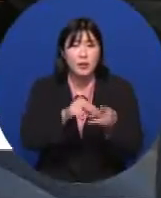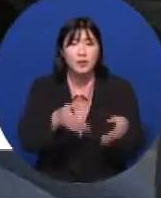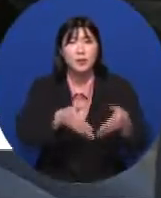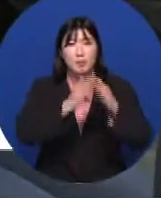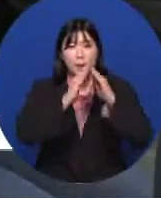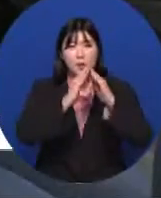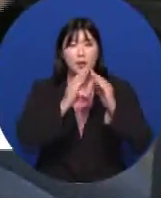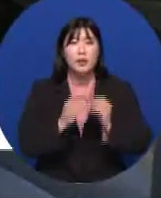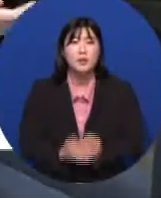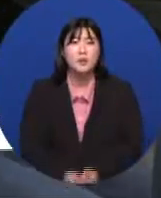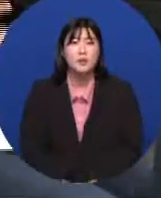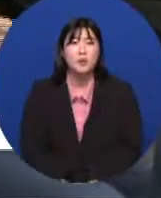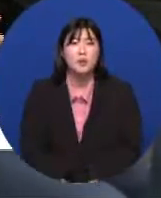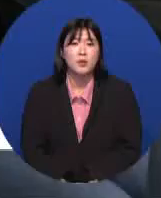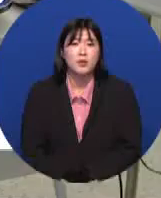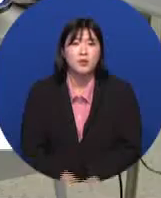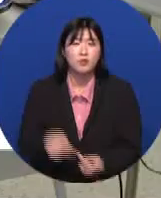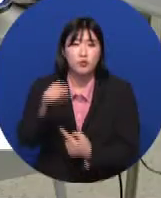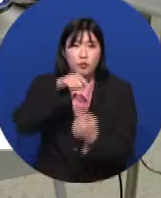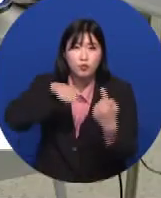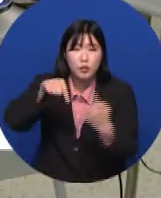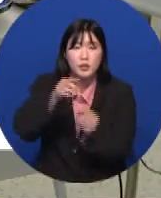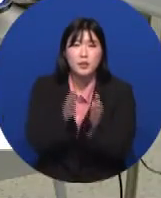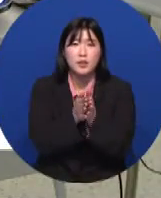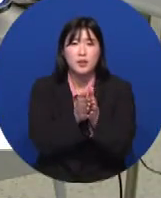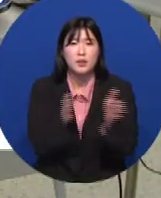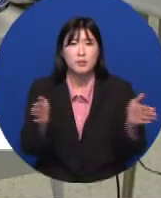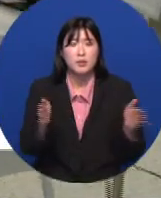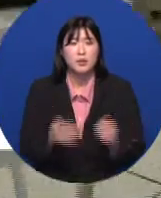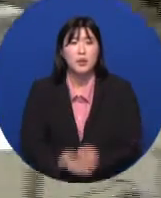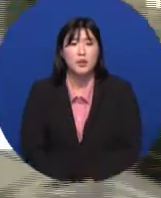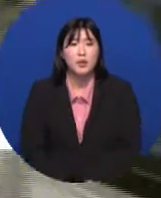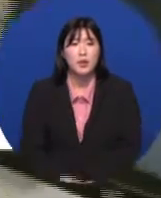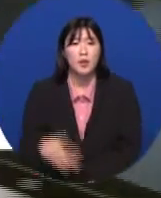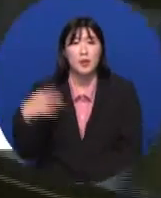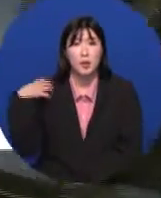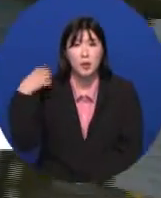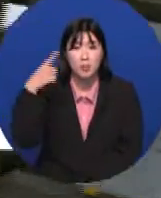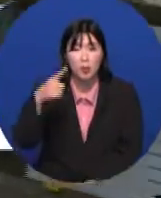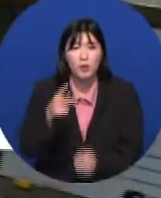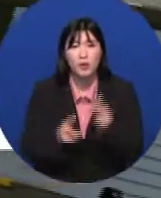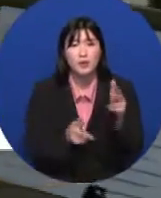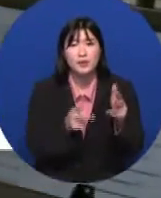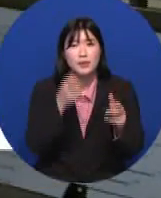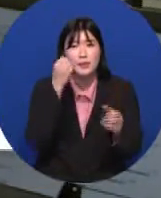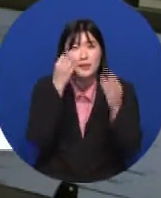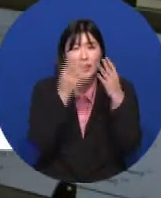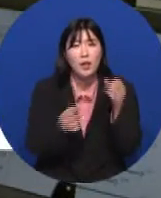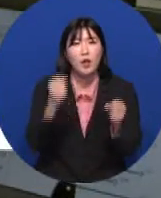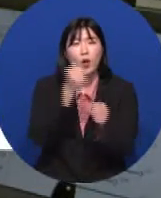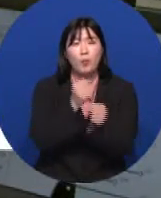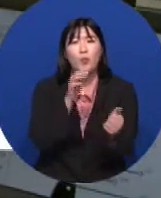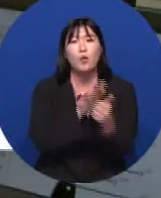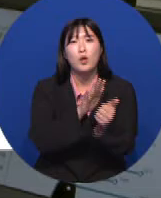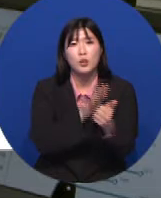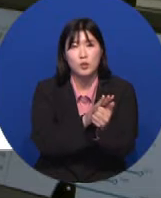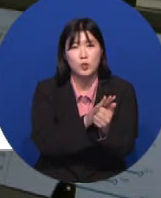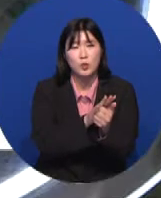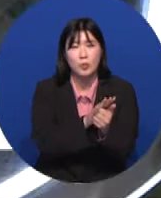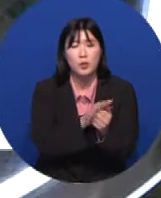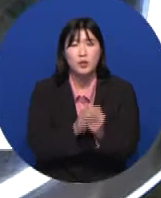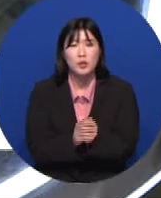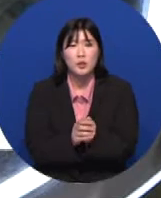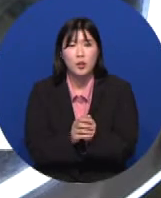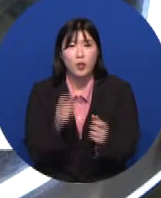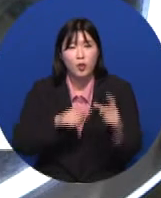문을 열고 본격 운영에 들어갔습니다 창업 공정 의 줄임말인 창공 센터에는 혁신 기업으로